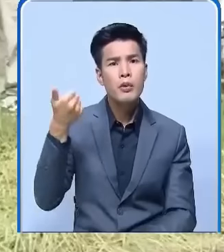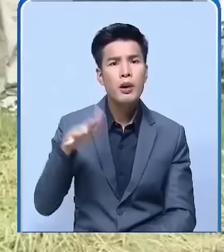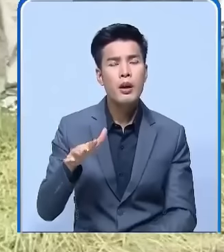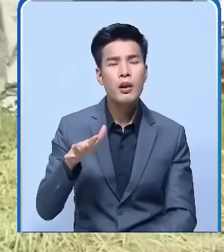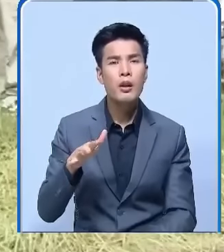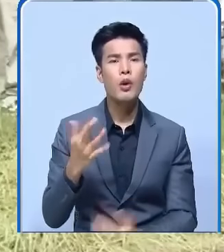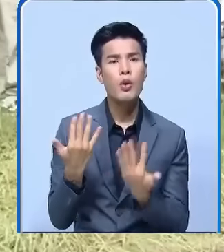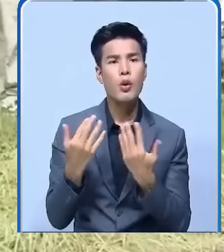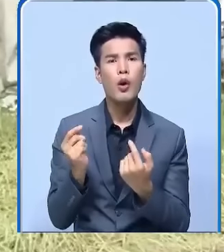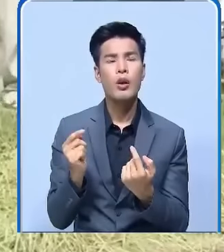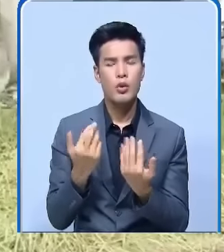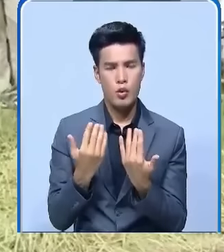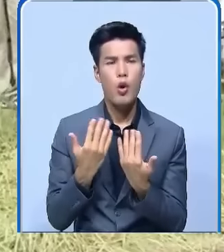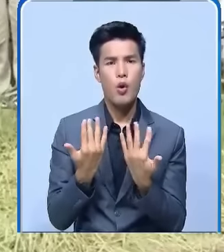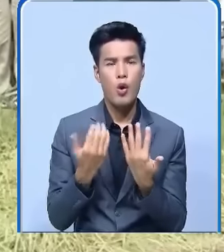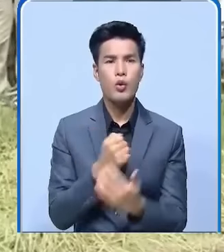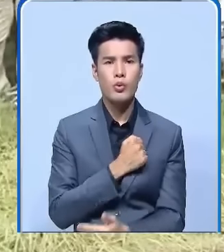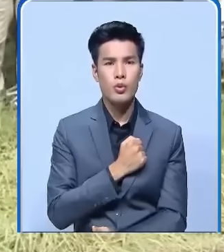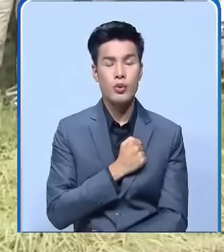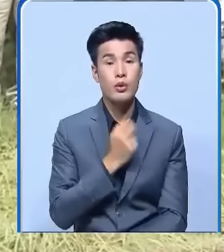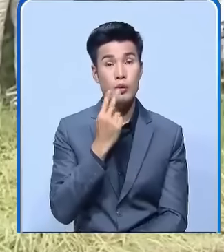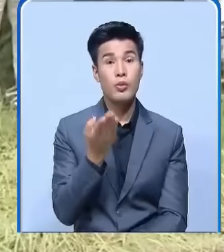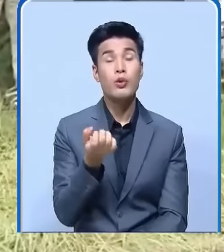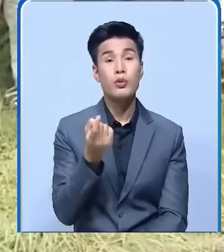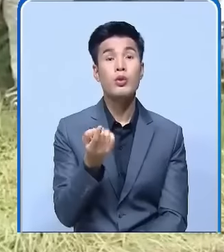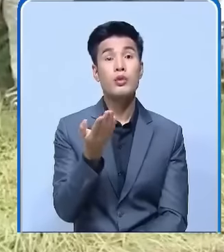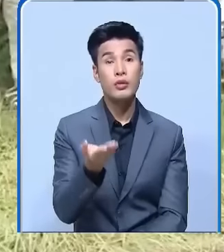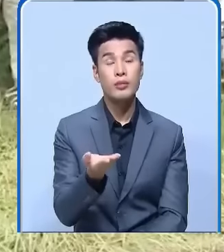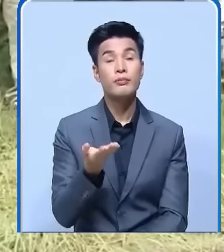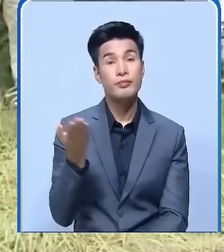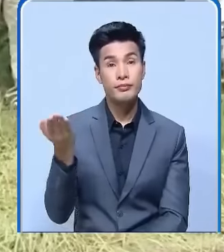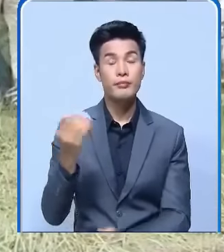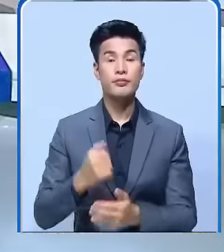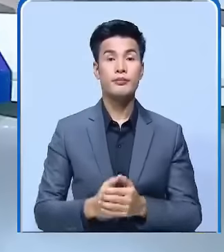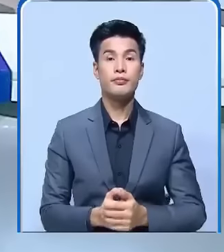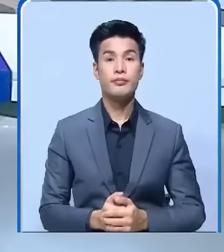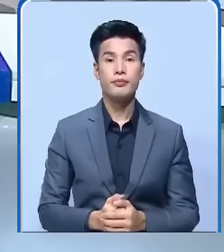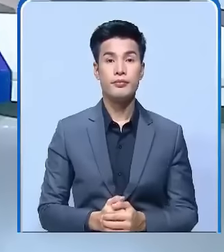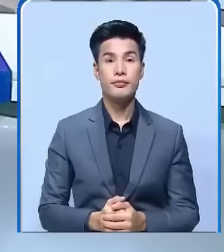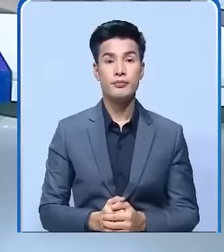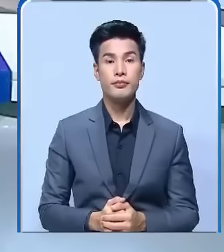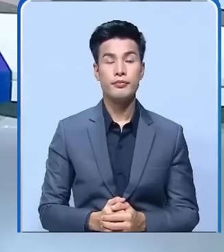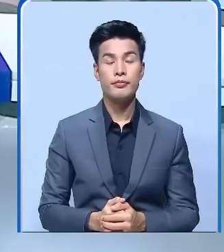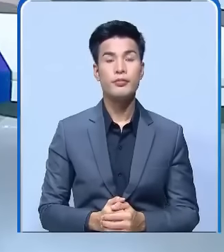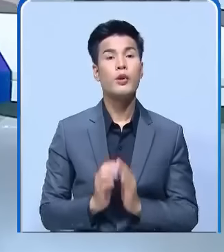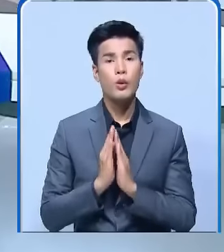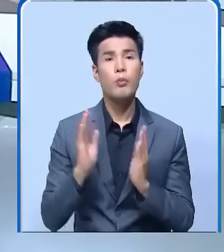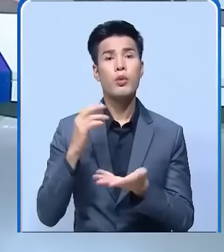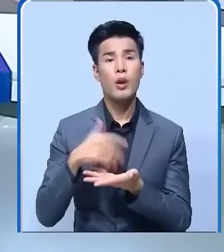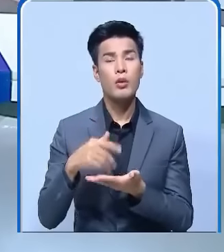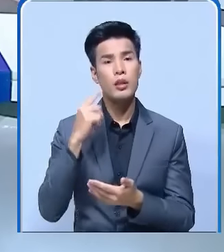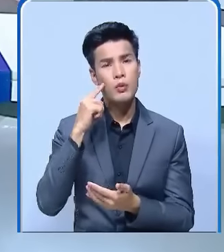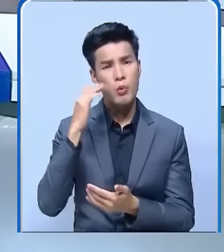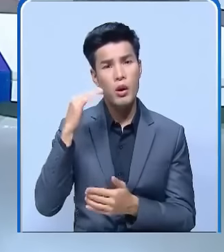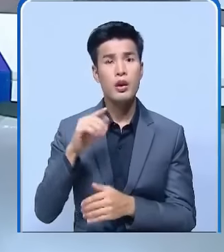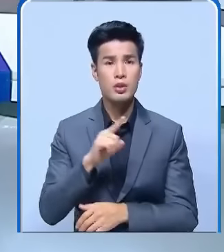ต้องมีการรออีกระยะนี่เป็นบรรยากาศล่าสุดที่นี่นะครับช่วงนี้กลับไปทางสถานี ขอบคุณนะครับคุณไพศาลก็เดี๋ยวหวังใจให้เจ้าหน้